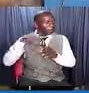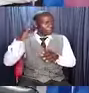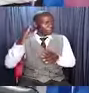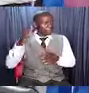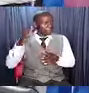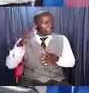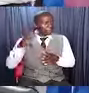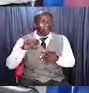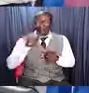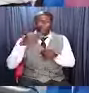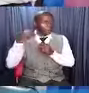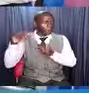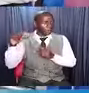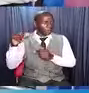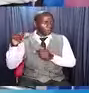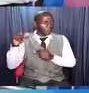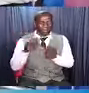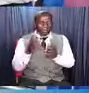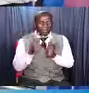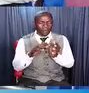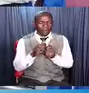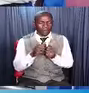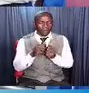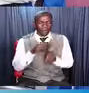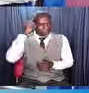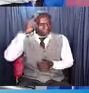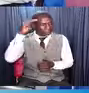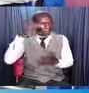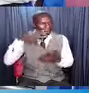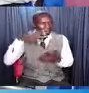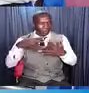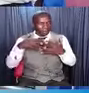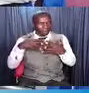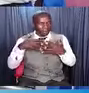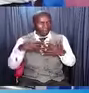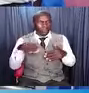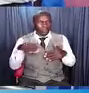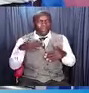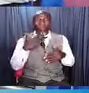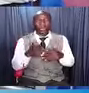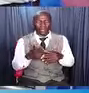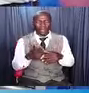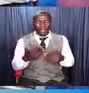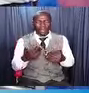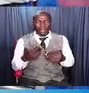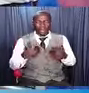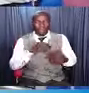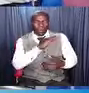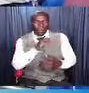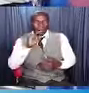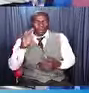Usiseme ni kwamba nina mhubiri. Yesu yuko pamoja nawe huko Dubai, huko Amerika. Lakini je, wataka uwezo